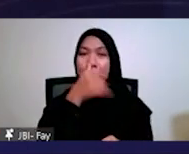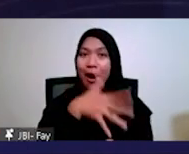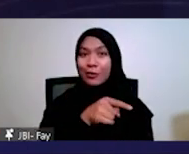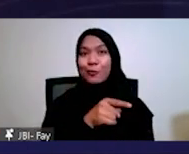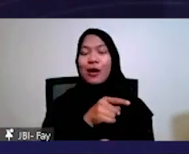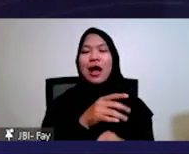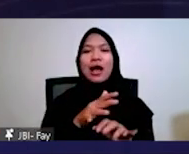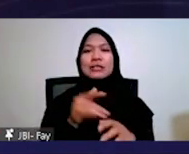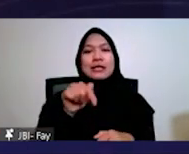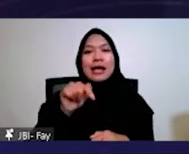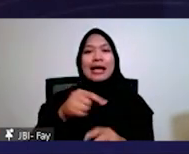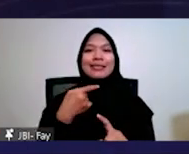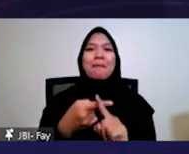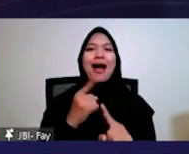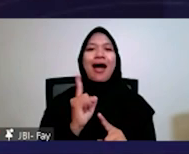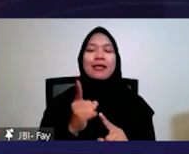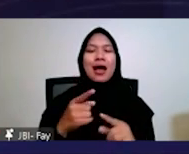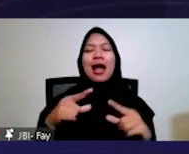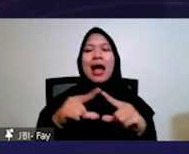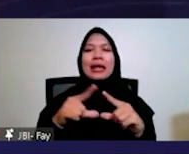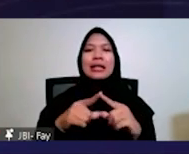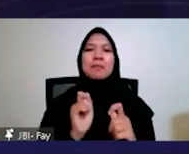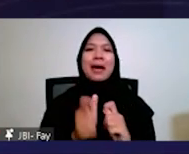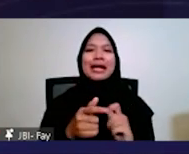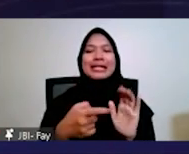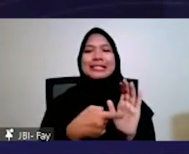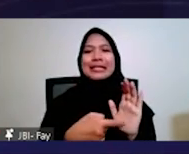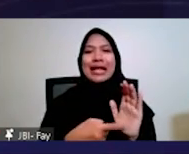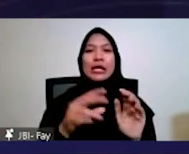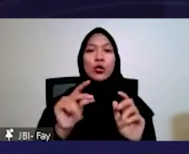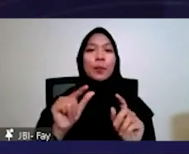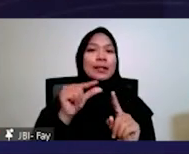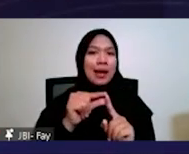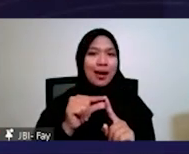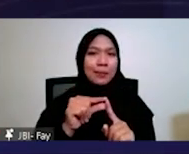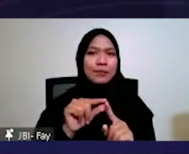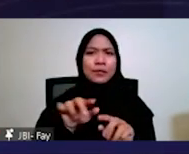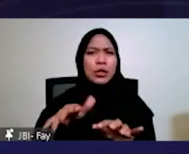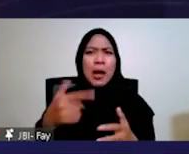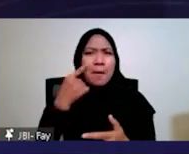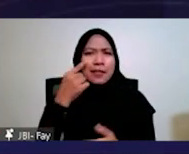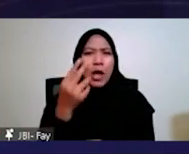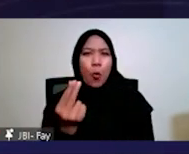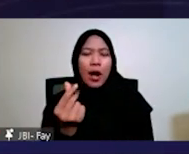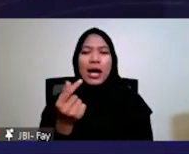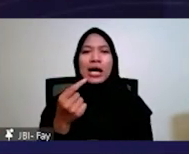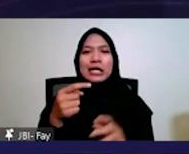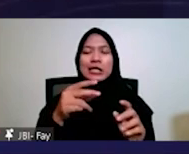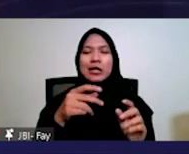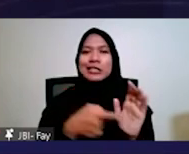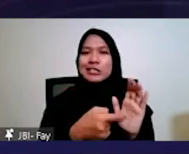saat pembayaran peserta digital jujur rupiah sebagai tadi adalah mata uang digital yang